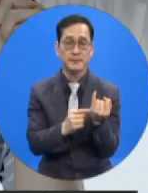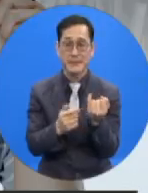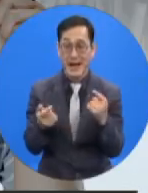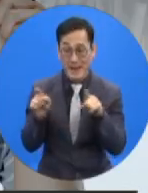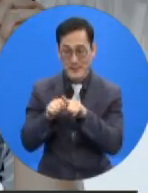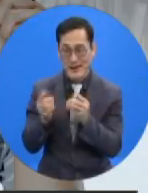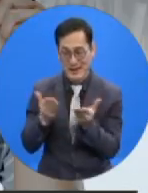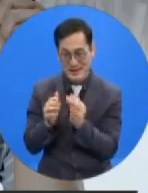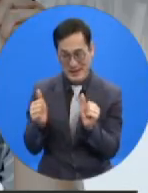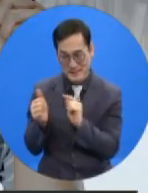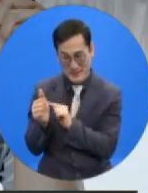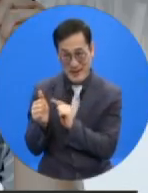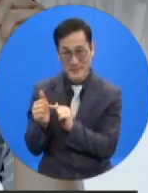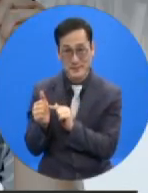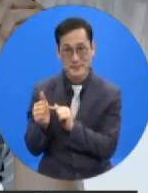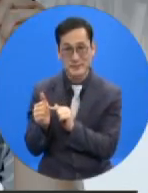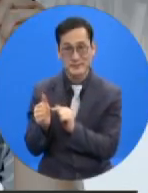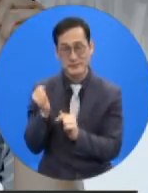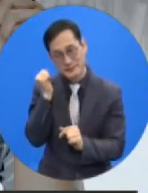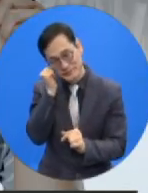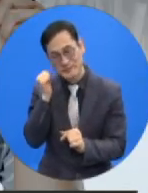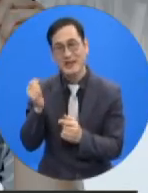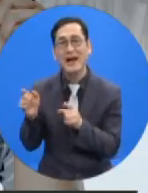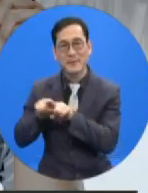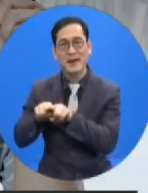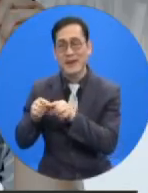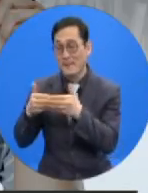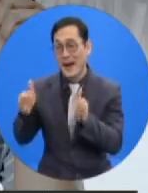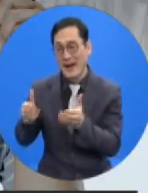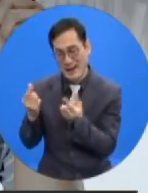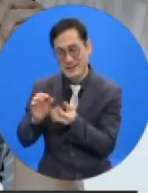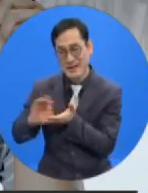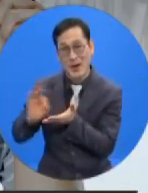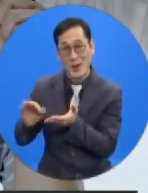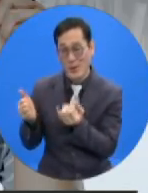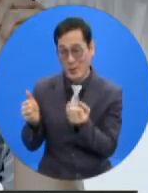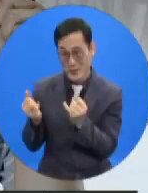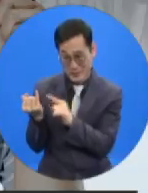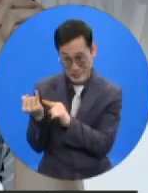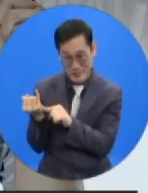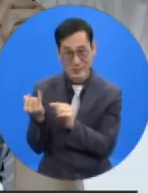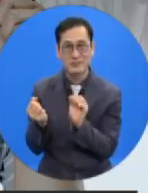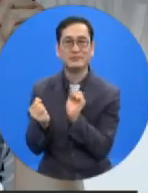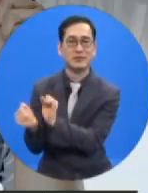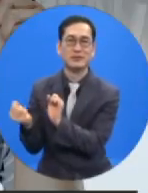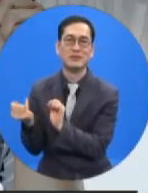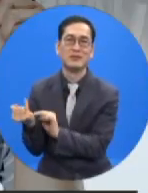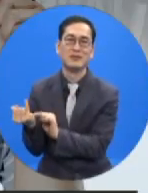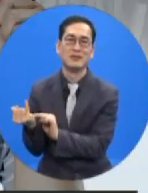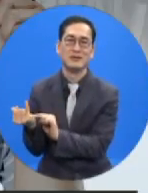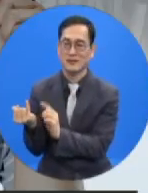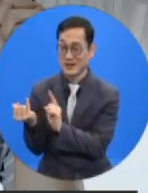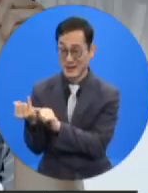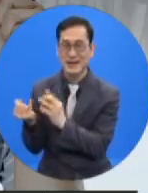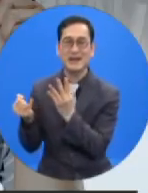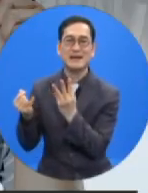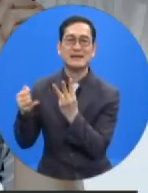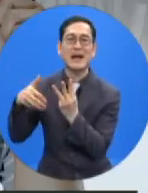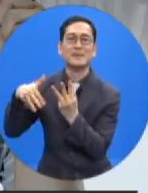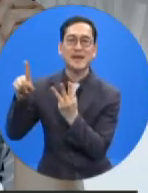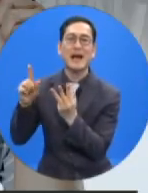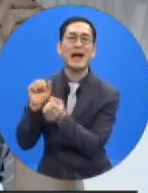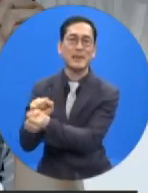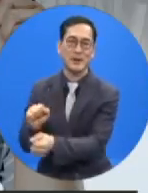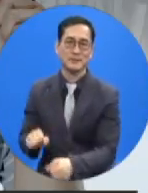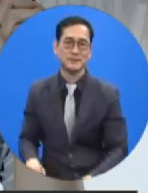여성 종업원 C씨 32살도 같이 방을 쓰니까 확진 판정을 받았고 이른바 3차 감염. 현재 해당 유흥주점은